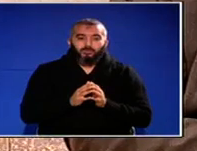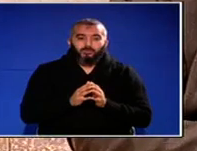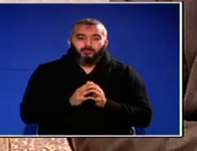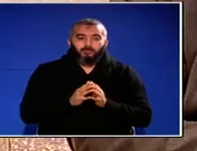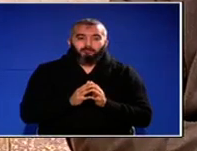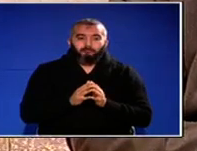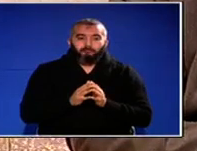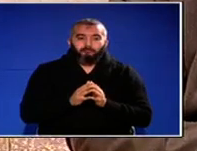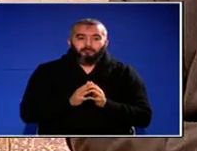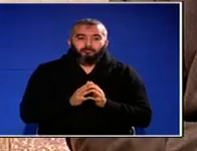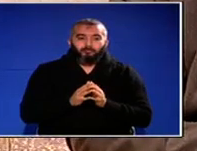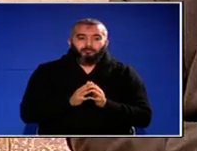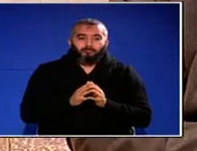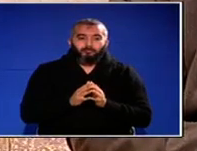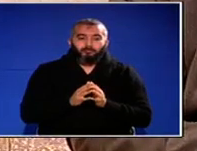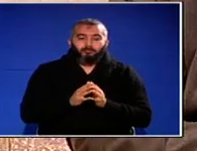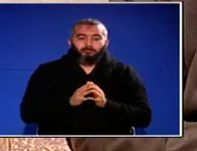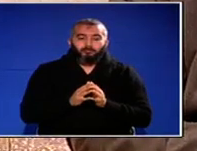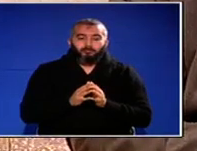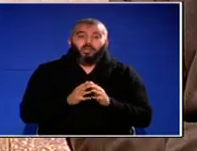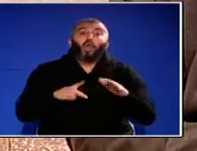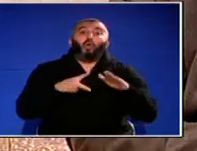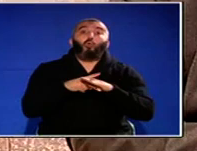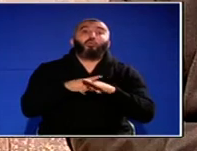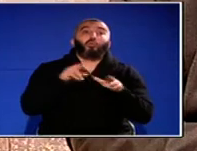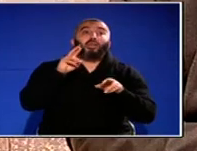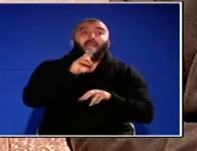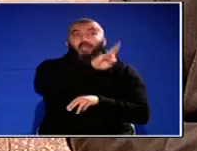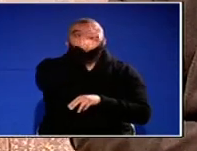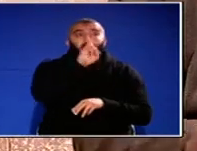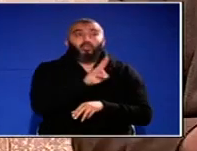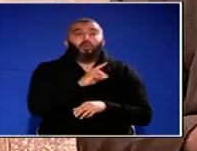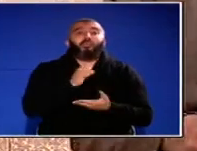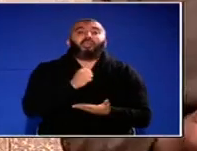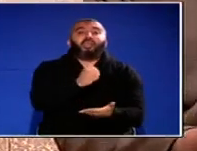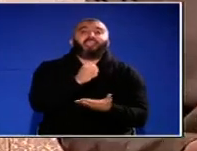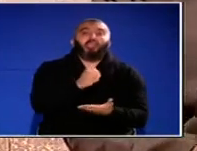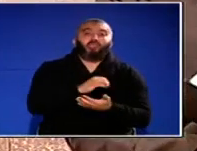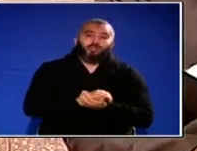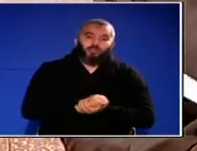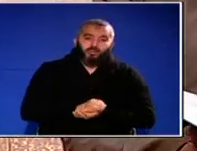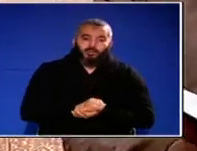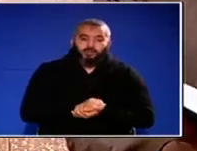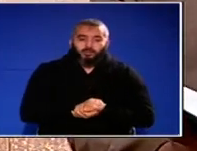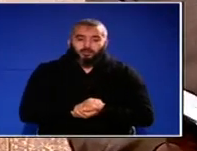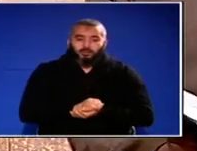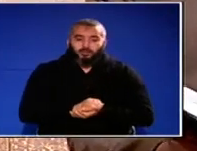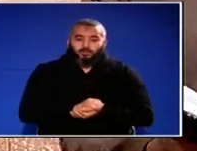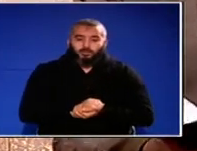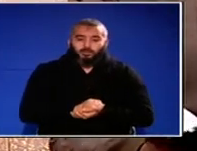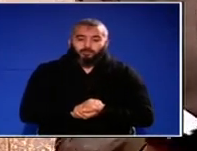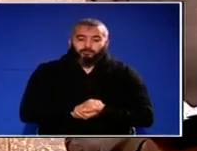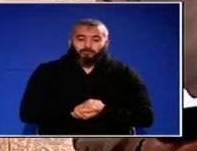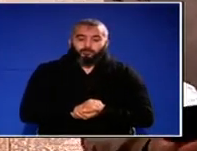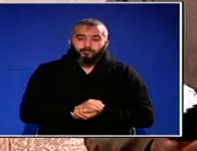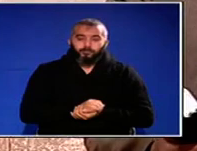في تفاصيل الأرقام إلى غير ذلك كما ترى. نعم نعم. أي لا بأس نستأذنك شيخنا في ذلك. طيب شيخنا